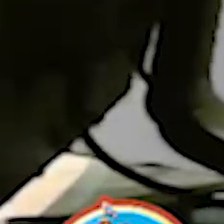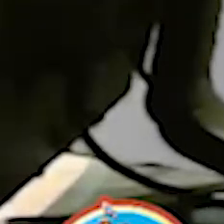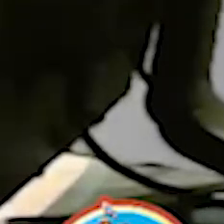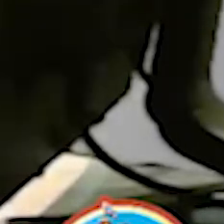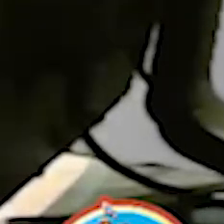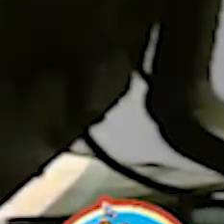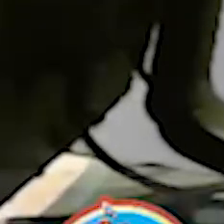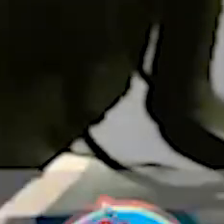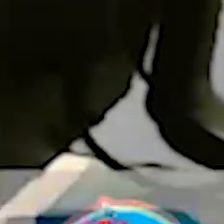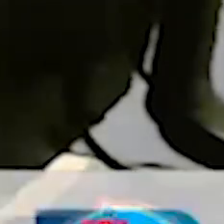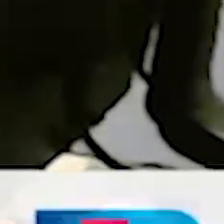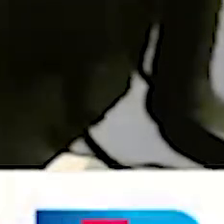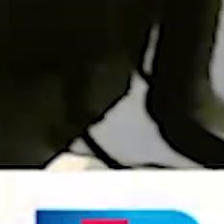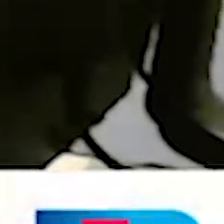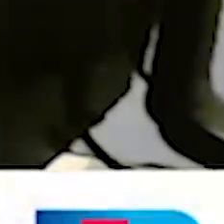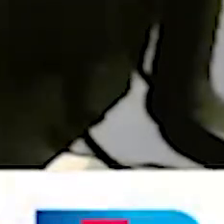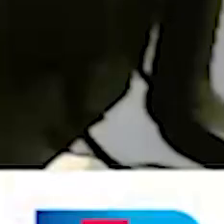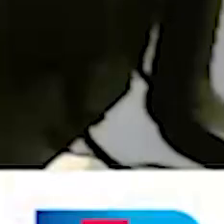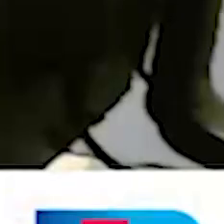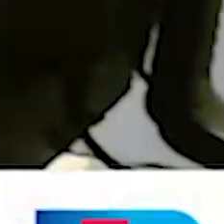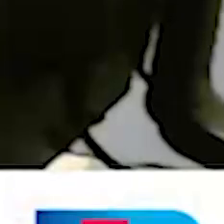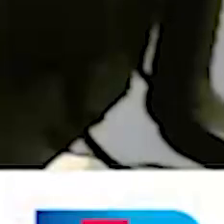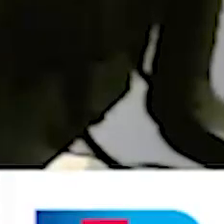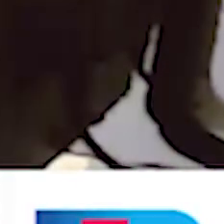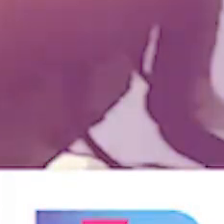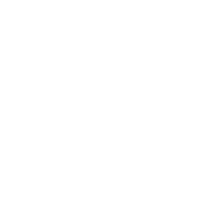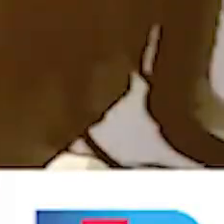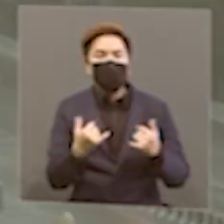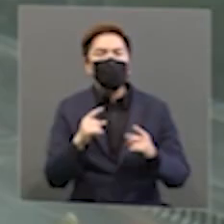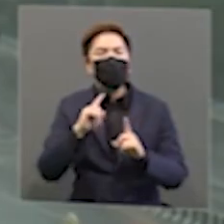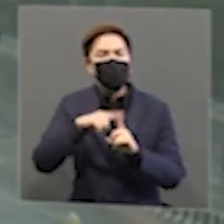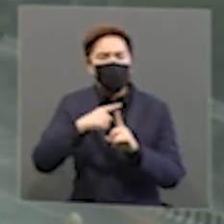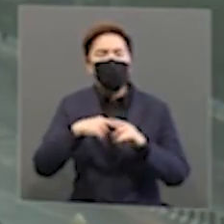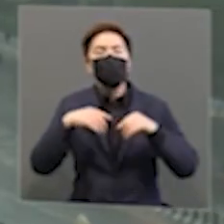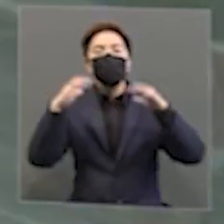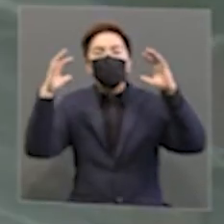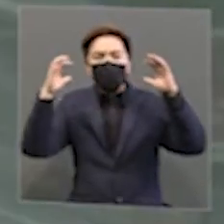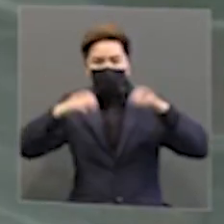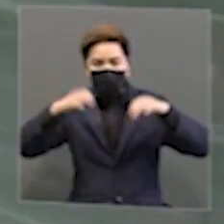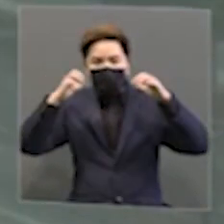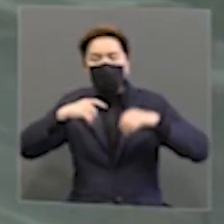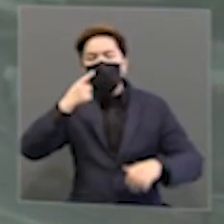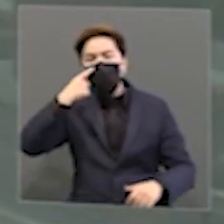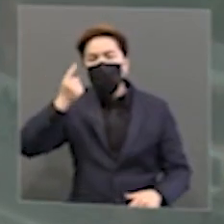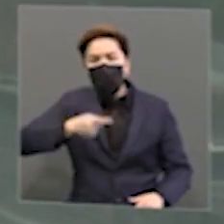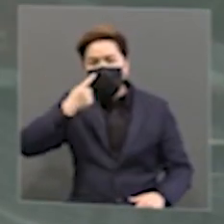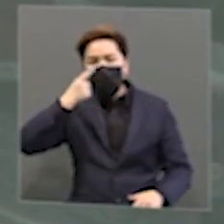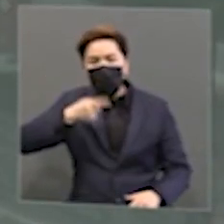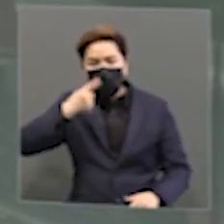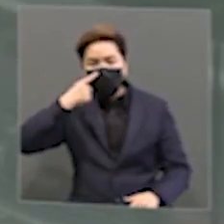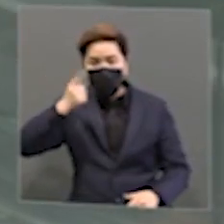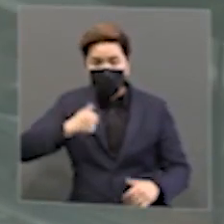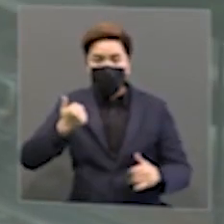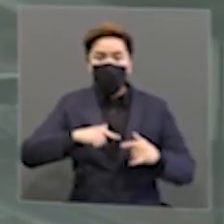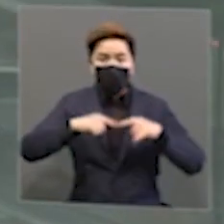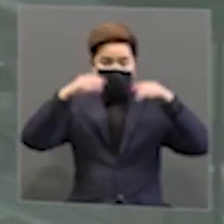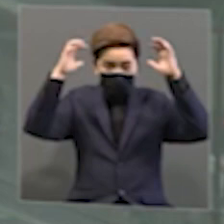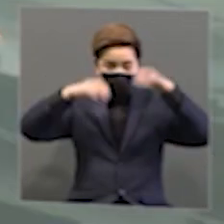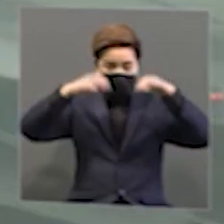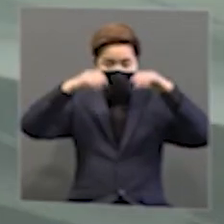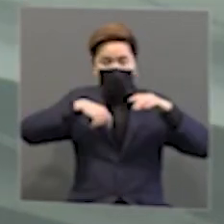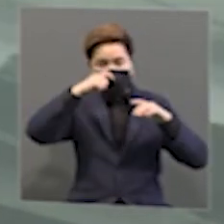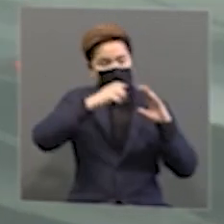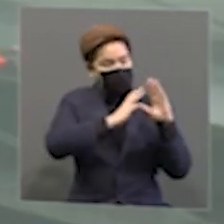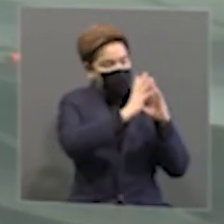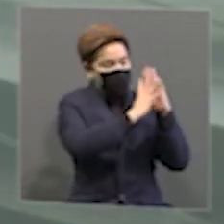อำนวยการน้ำแห่งชาติครับแจ้งว่าจะมีระดับน้ำ